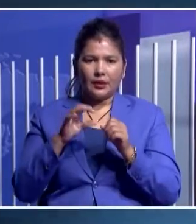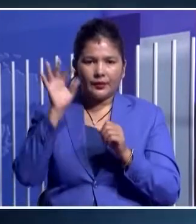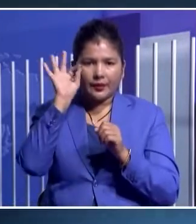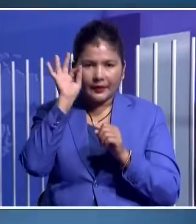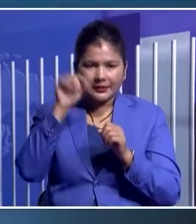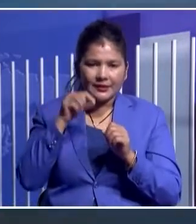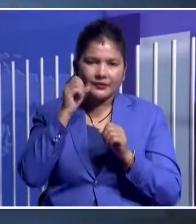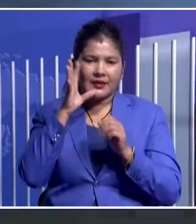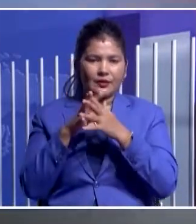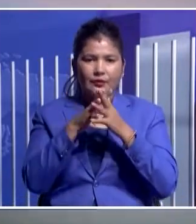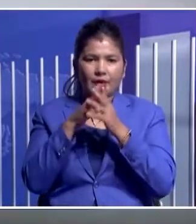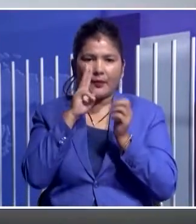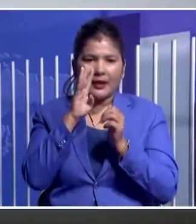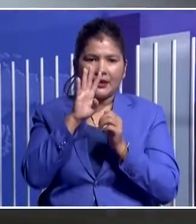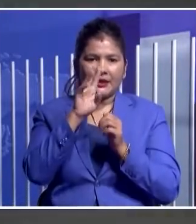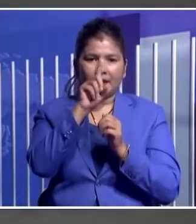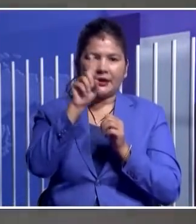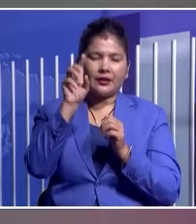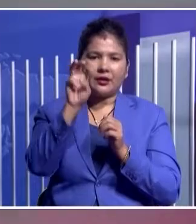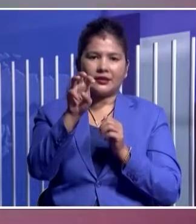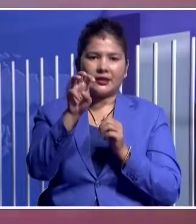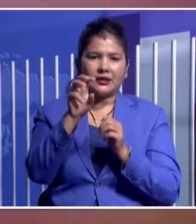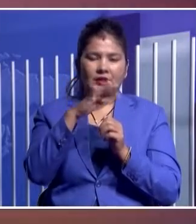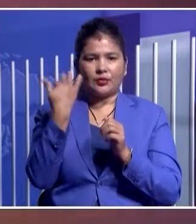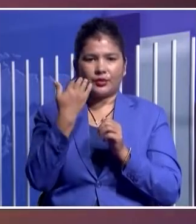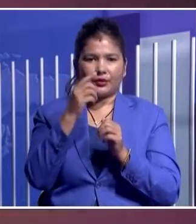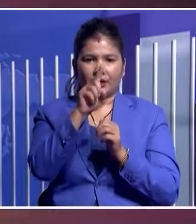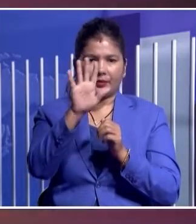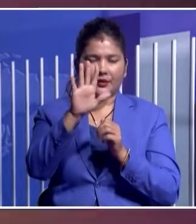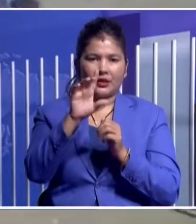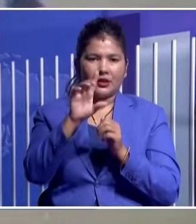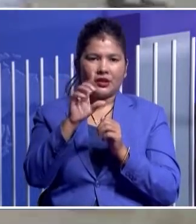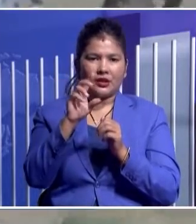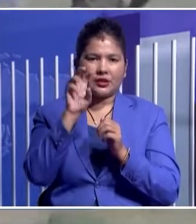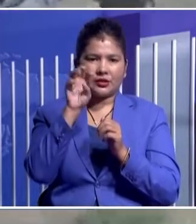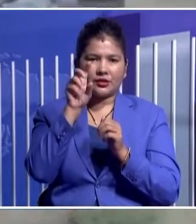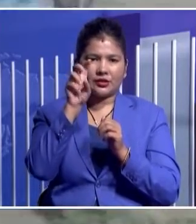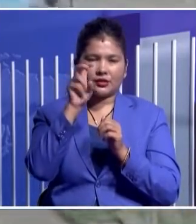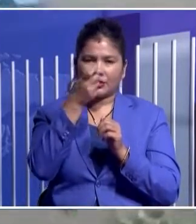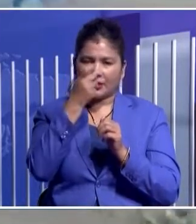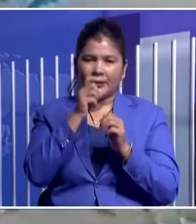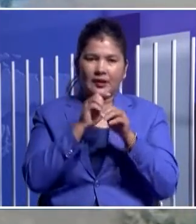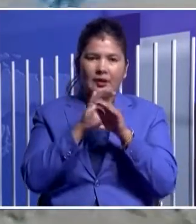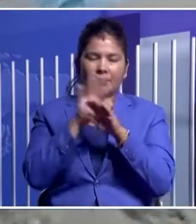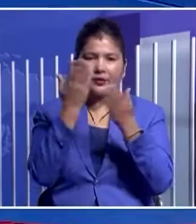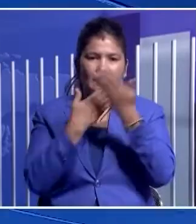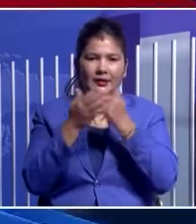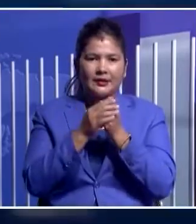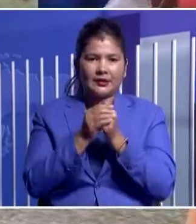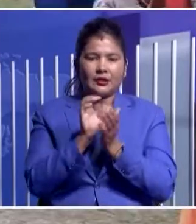अफगानिस्तानमा आज बिहान गएको भूकम्पमा परेर कम्तीमा 1000 जनाको मृत्यु, 1500 भन्दा बढी घाइते, घाइतेको उद्धार र व्यवस्थापनको काम